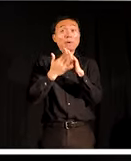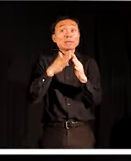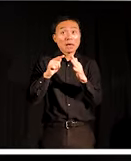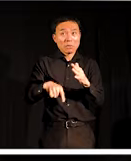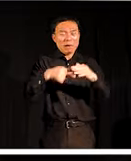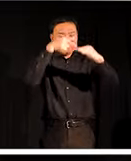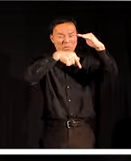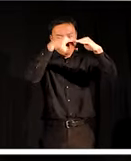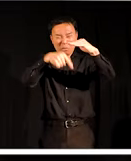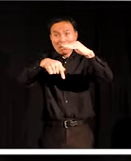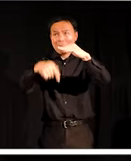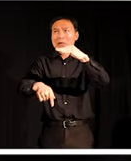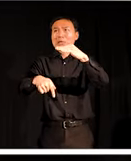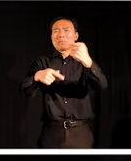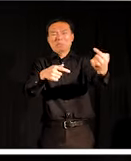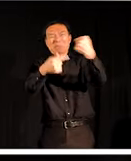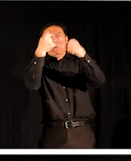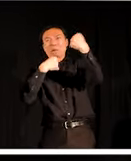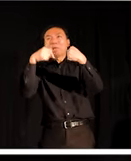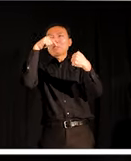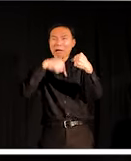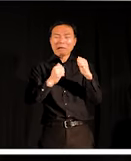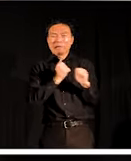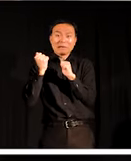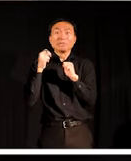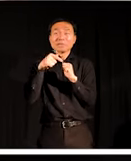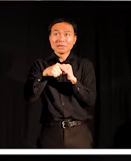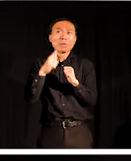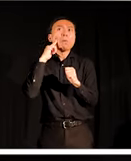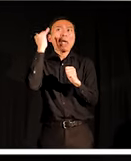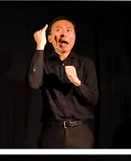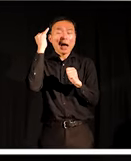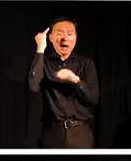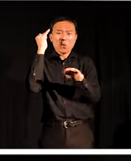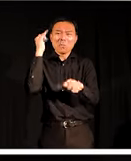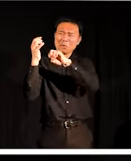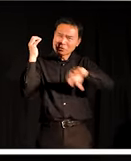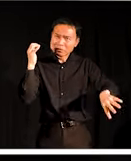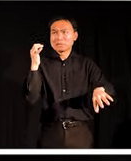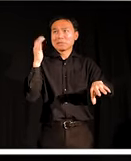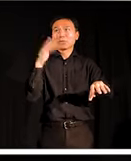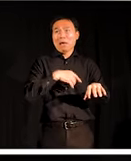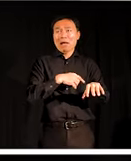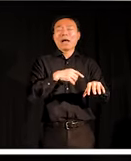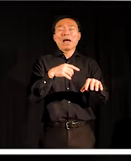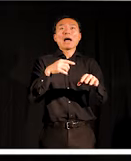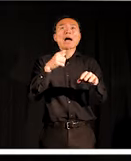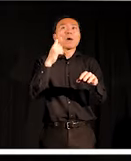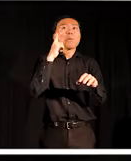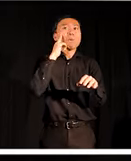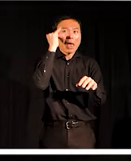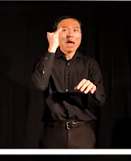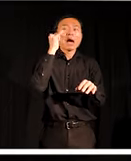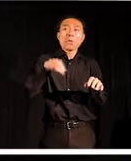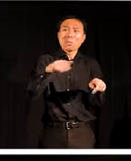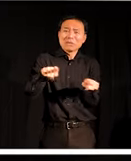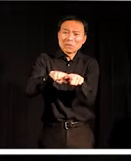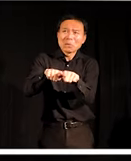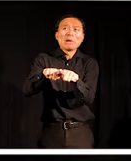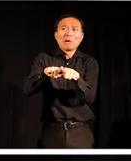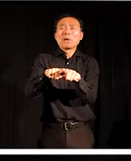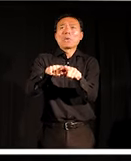爆駅の中を逃げてる時に親が子供を捨てて逃げたり幼い子が泣きだすという理由で母と子が